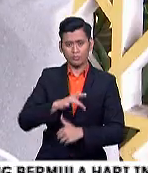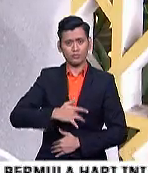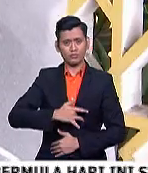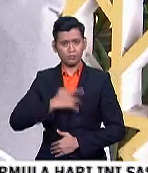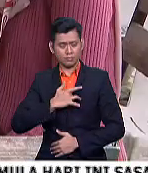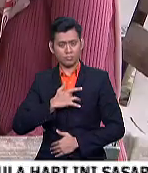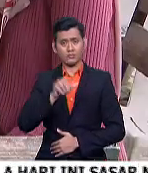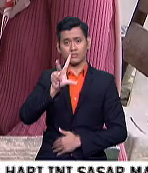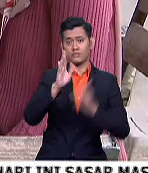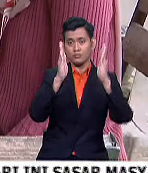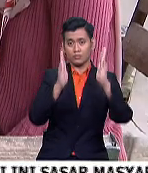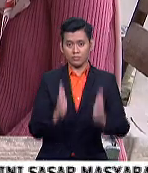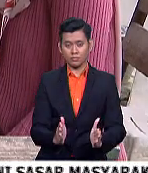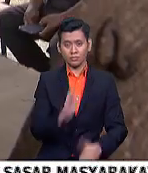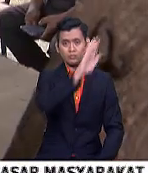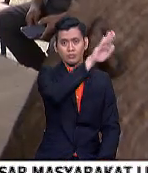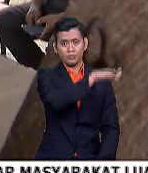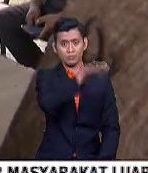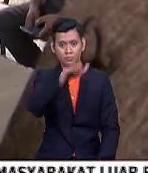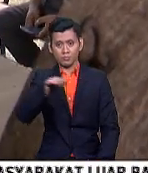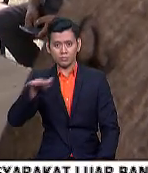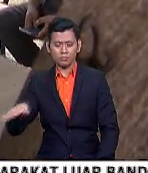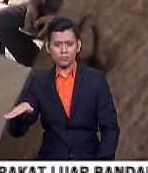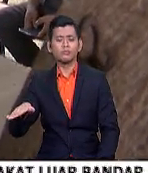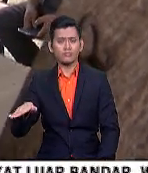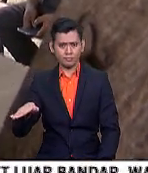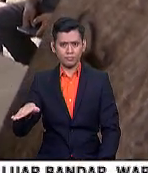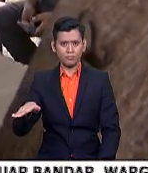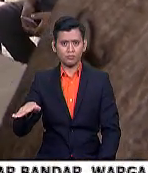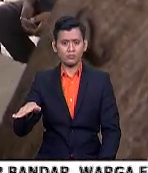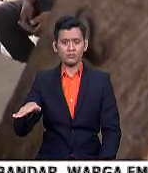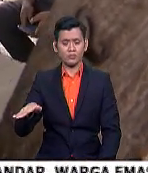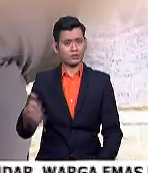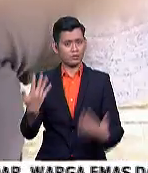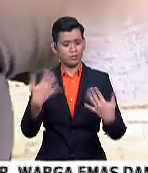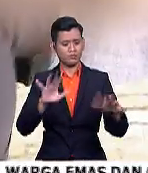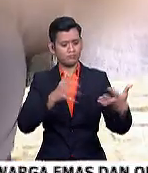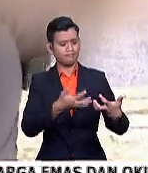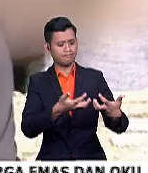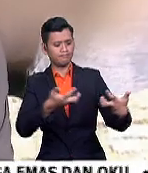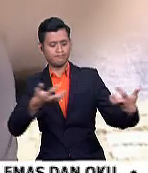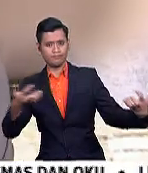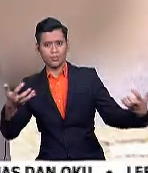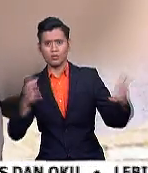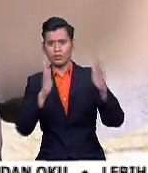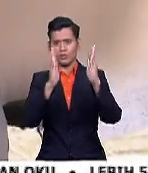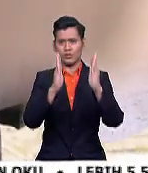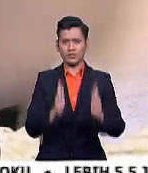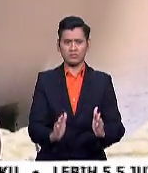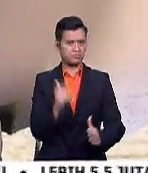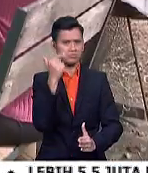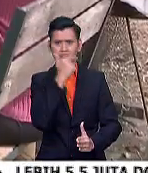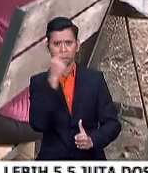Tam dan Usu apabila mereka mendakwa seolah-olah telah dipulaukan dan orang lain mula mengelak